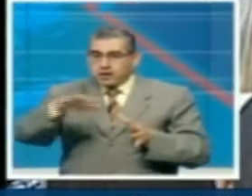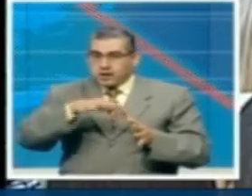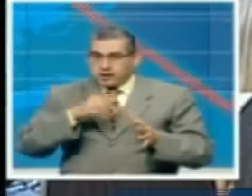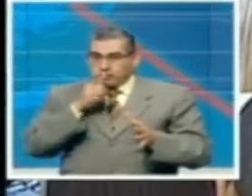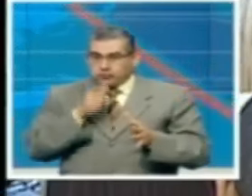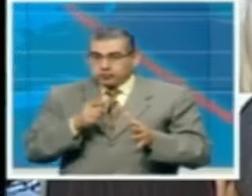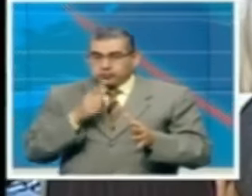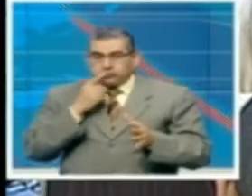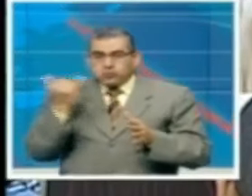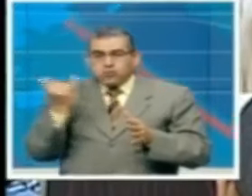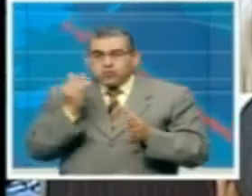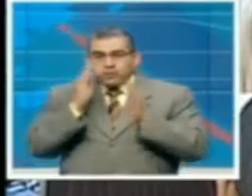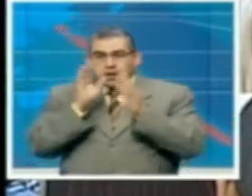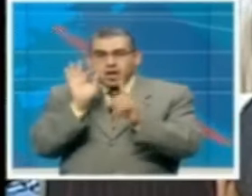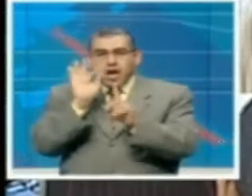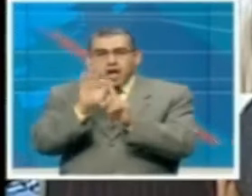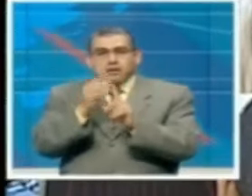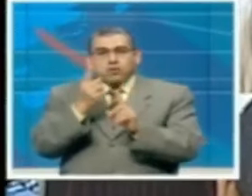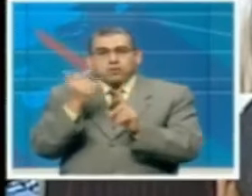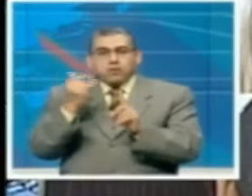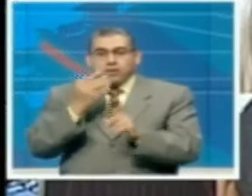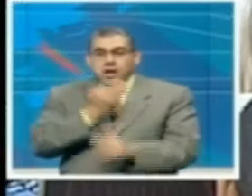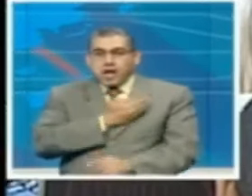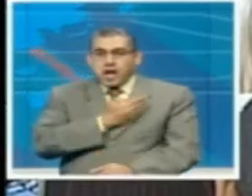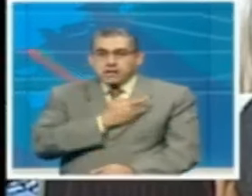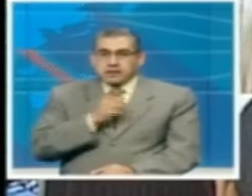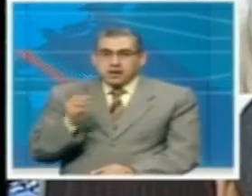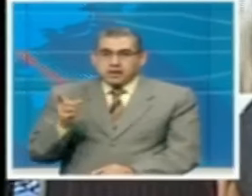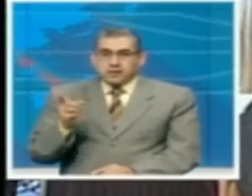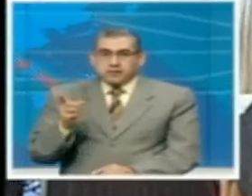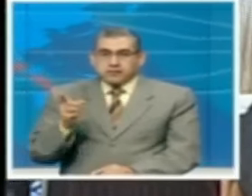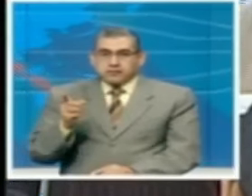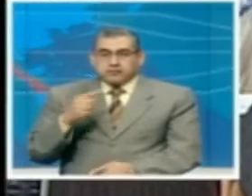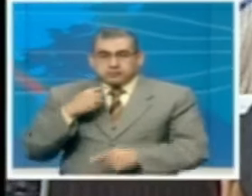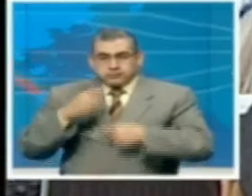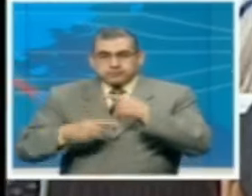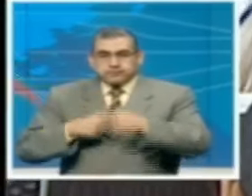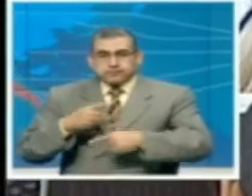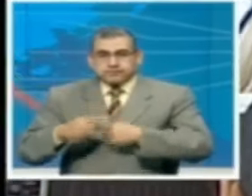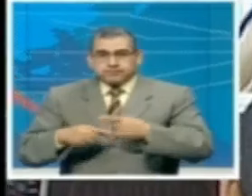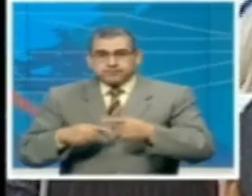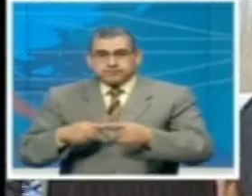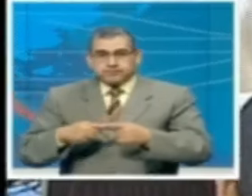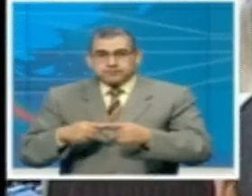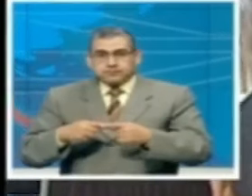ركزت حول الأوضاع في غزة، استمرار